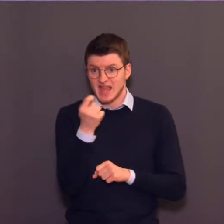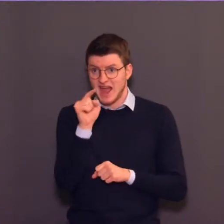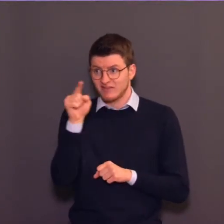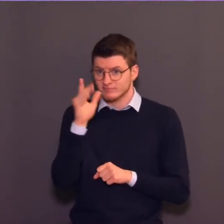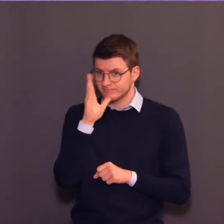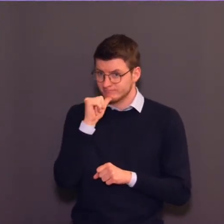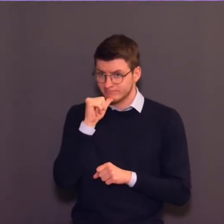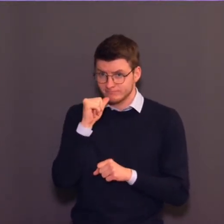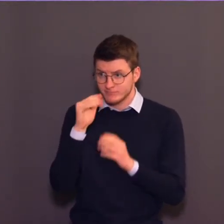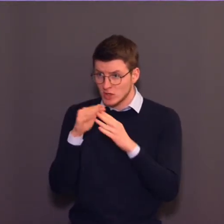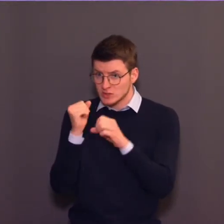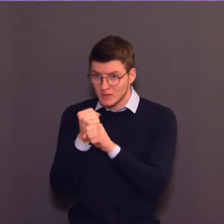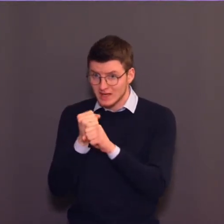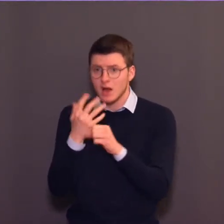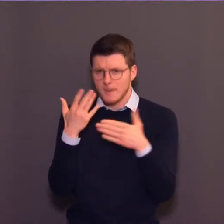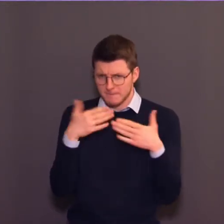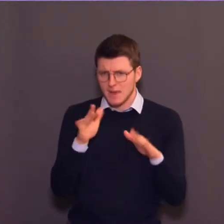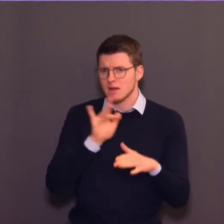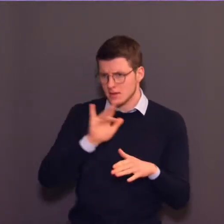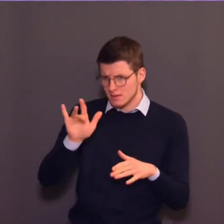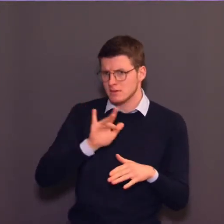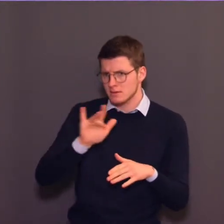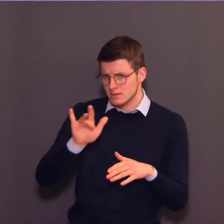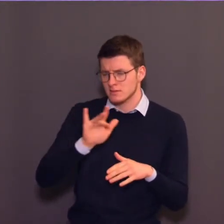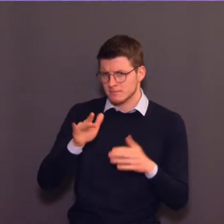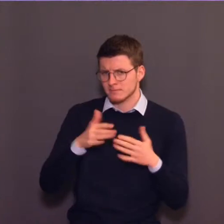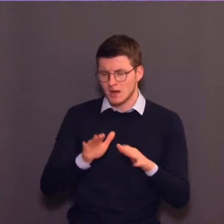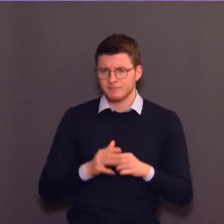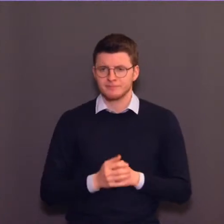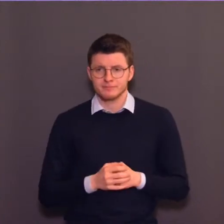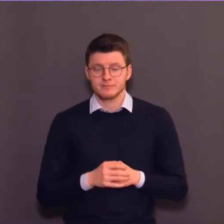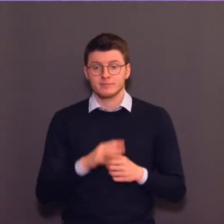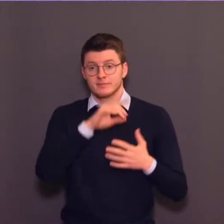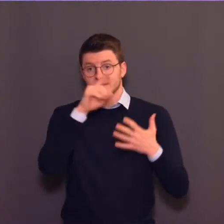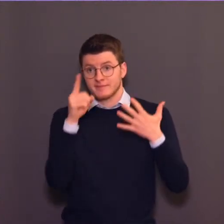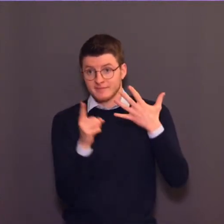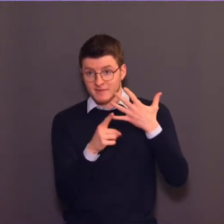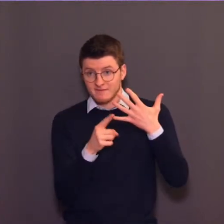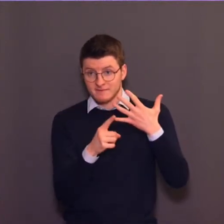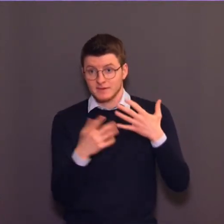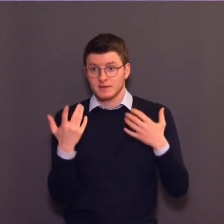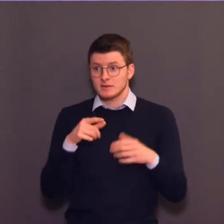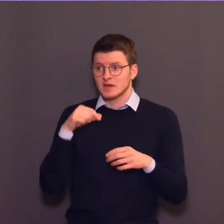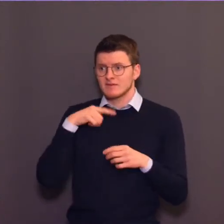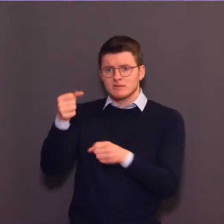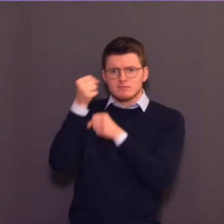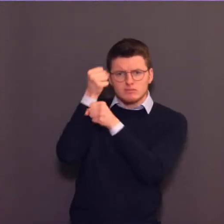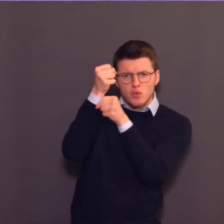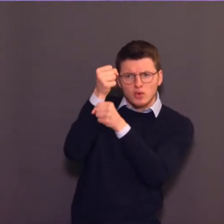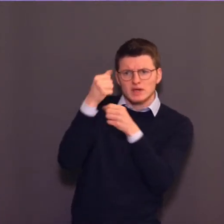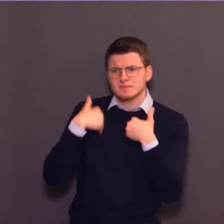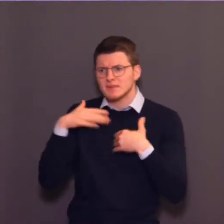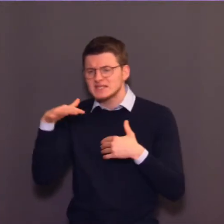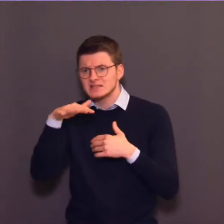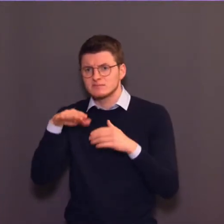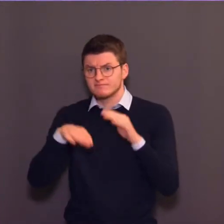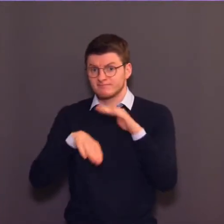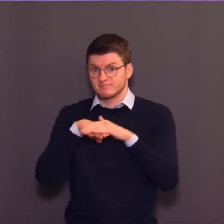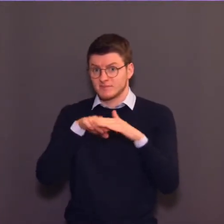organisatie. Maximaal 50 deelnemers mogen deelnemen aan een statische betoging die plaatsvindt op de openbare weg.